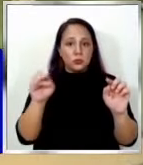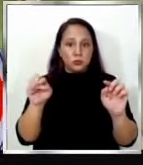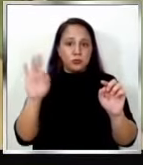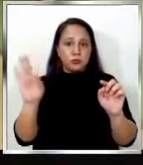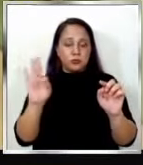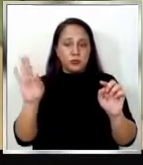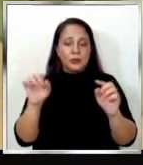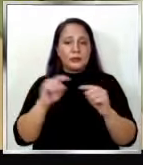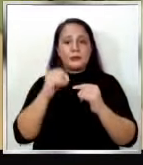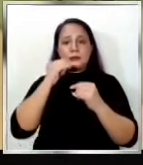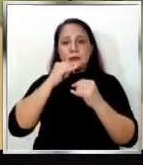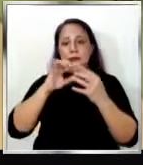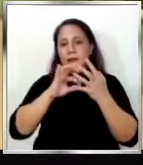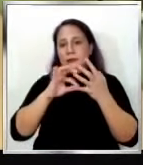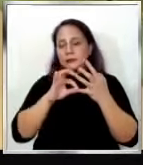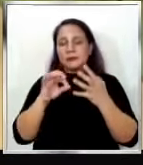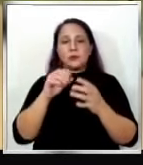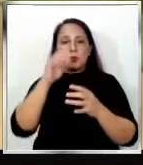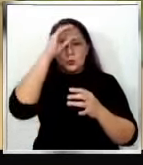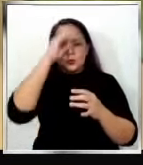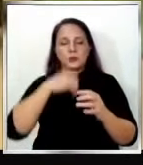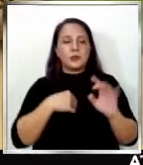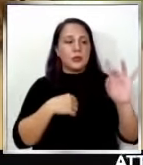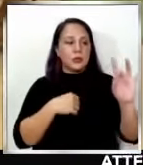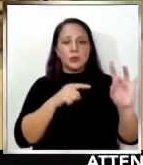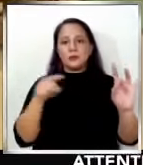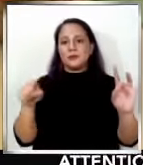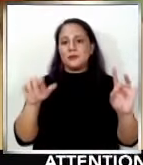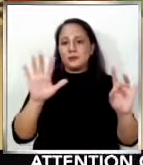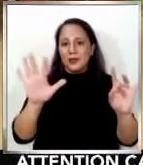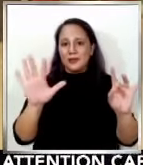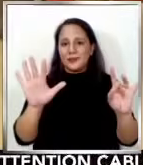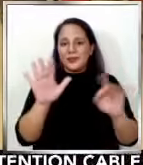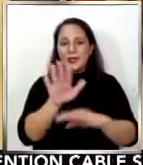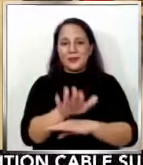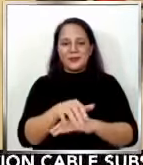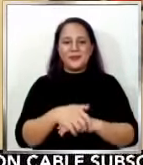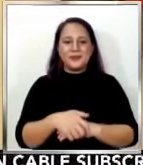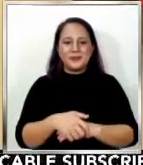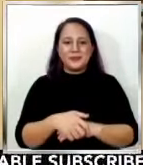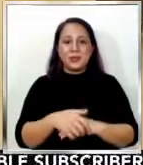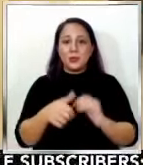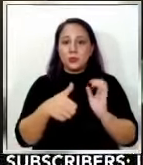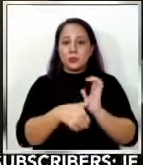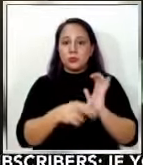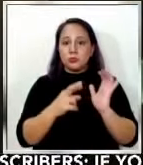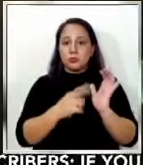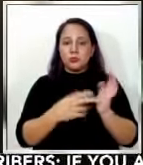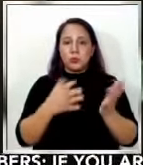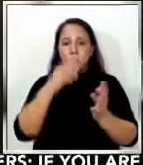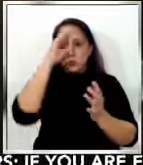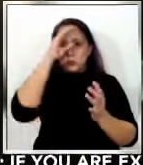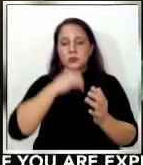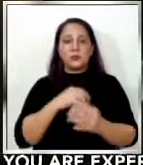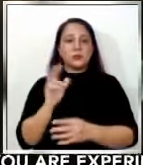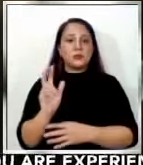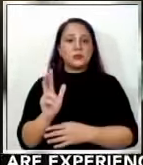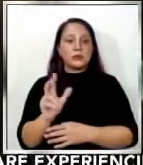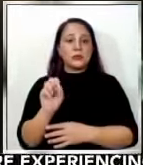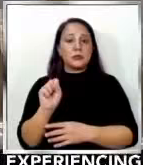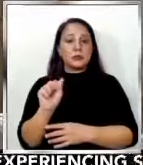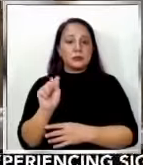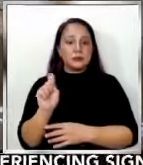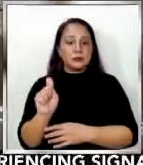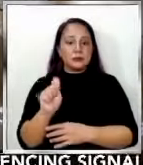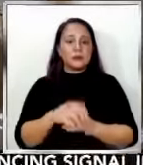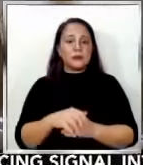Oktubre, alas 8 ng umaga hanggang alas 5 ng hapon. May voter registration din sa October 30, araw ng Sabado, na huling